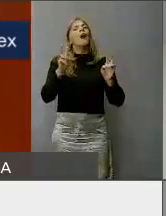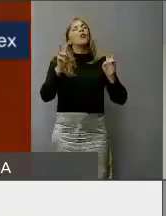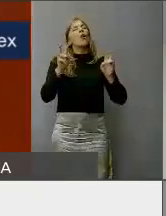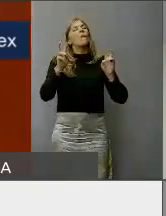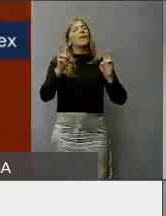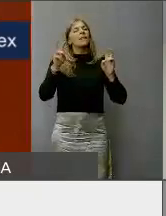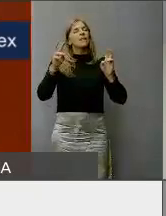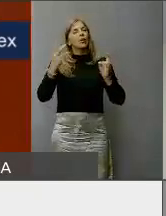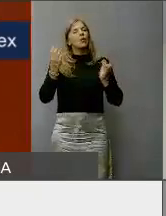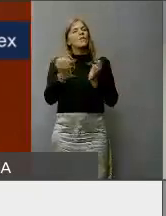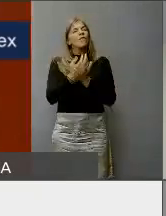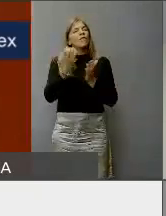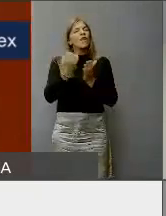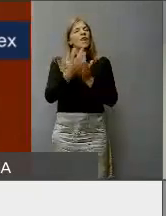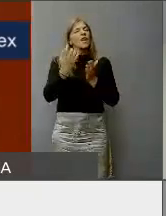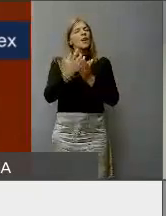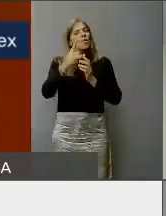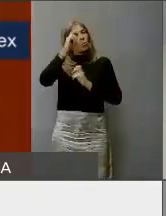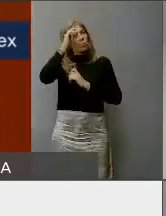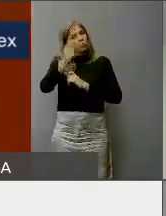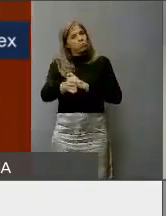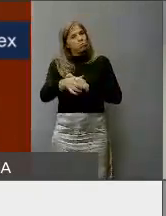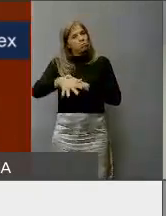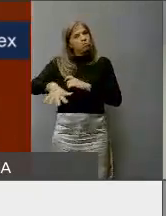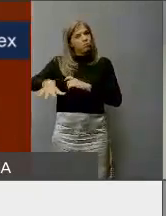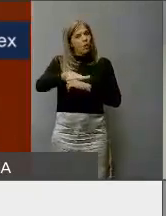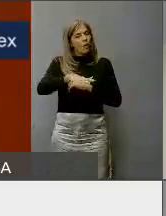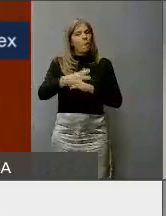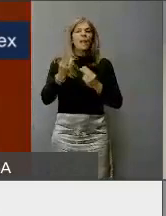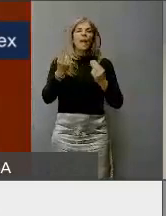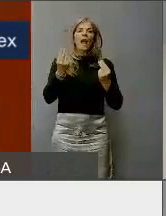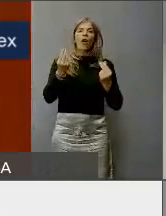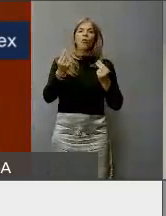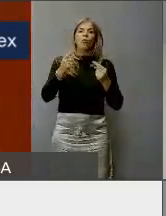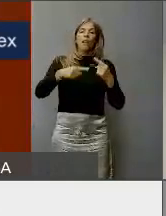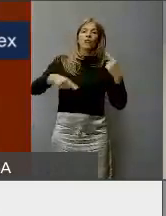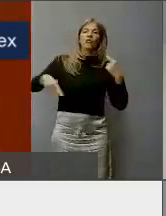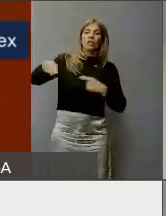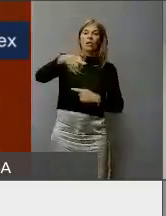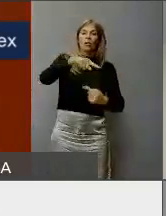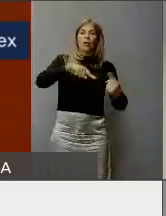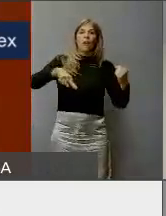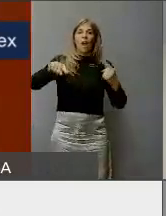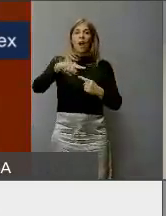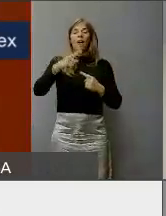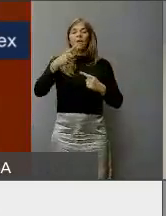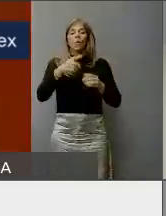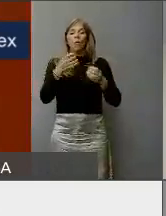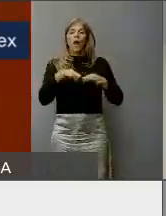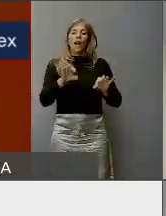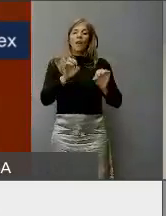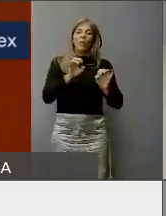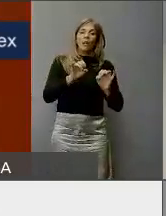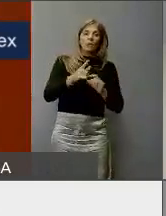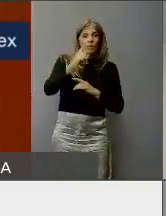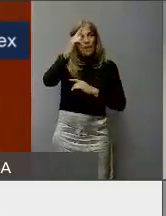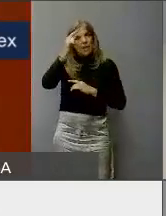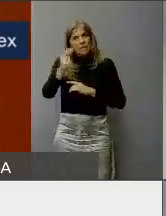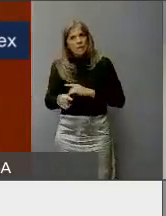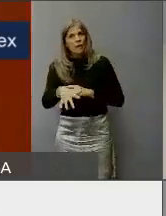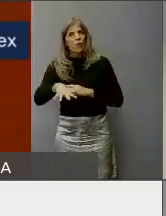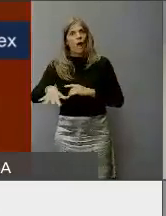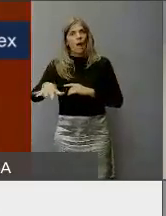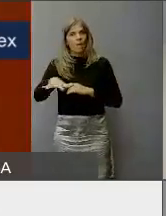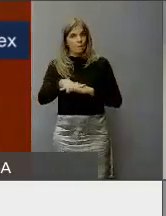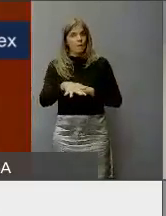sostenibile sull'economia circolare sull'educazione al rispetto dell'ambiente a fine sempre di